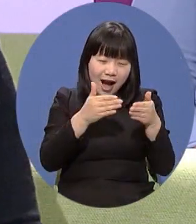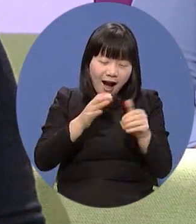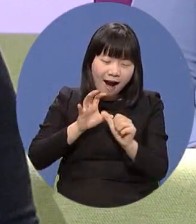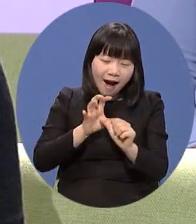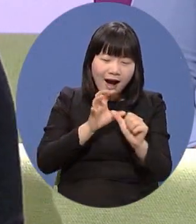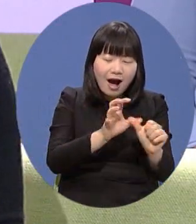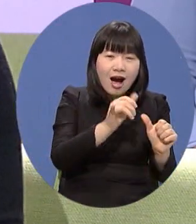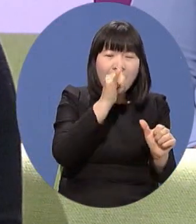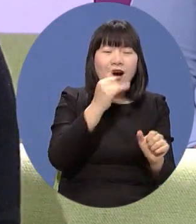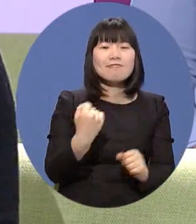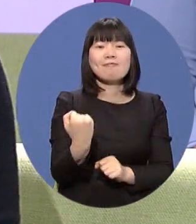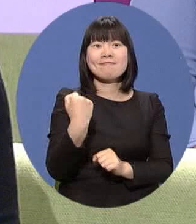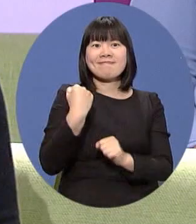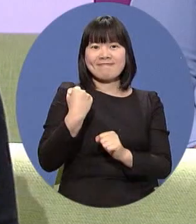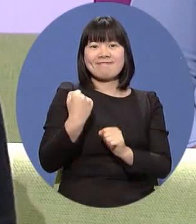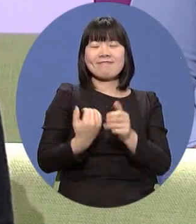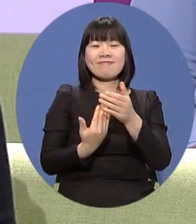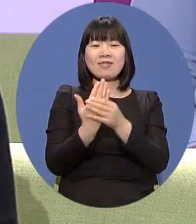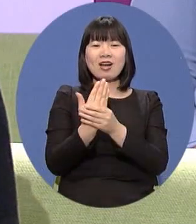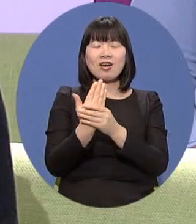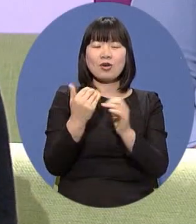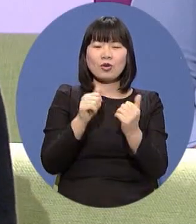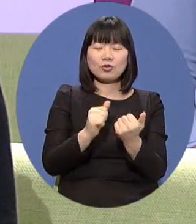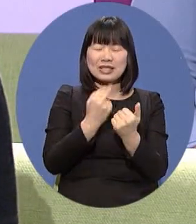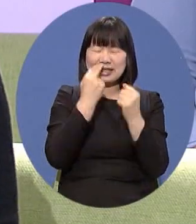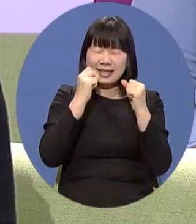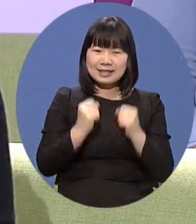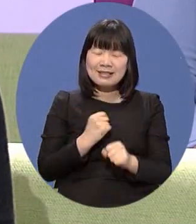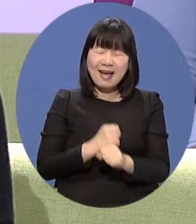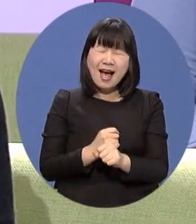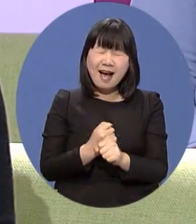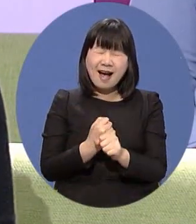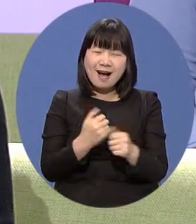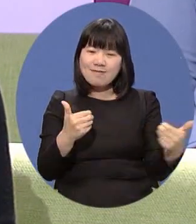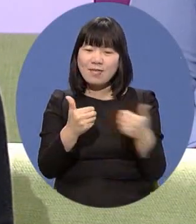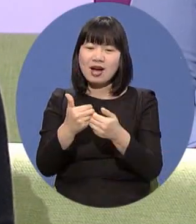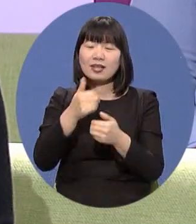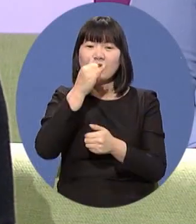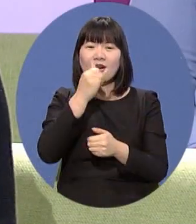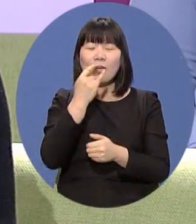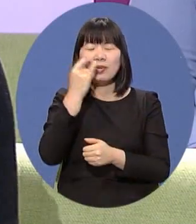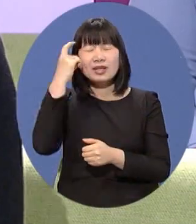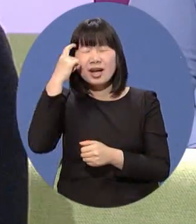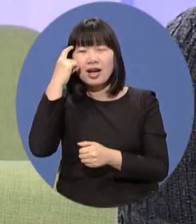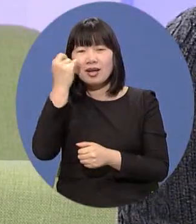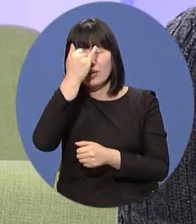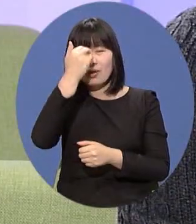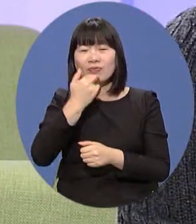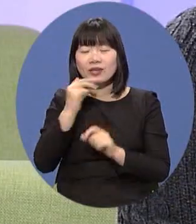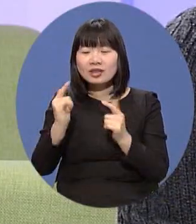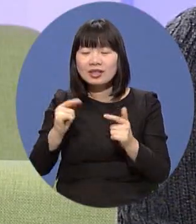되면은 괴력이 나오면서 죽기 살기로. 그러니까 엄마가 생각하는 버릇없는 게 아니라 애는